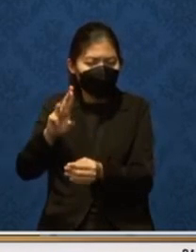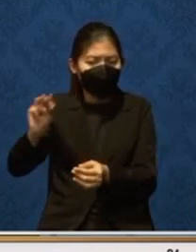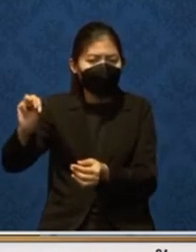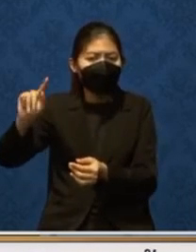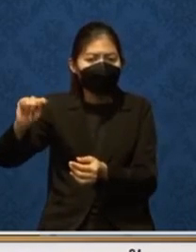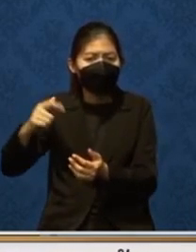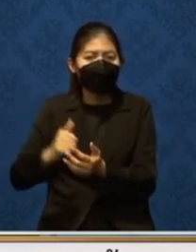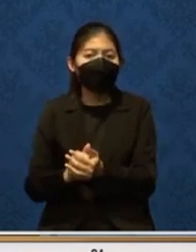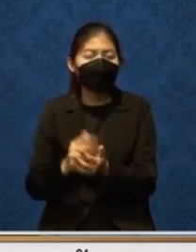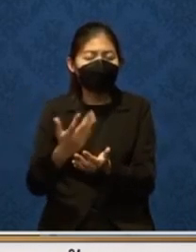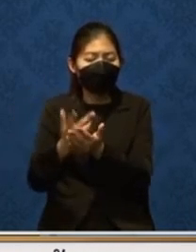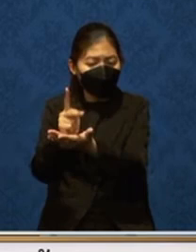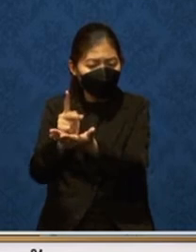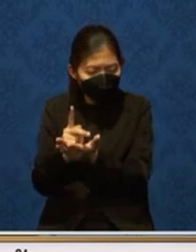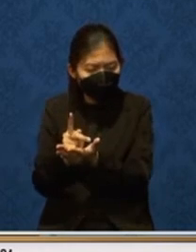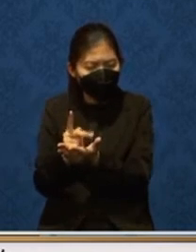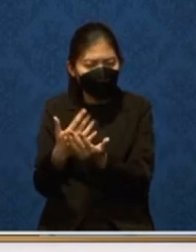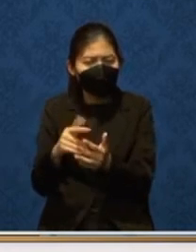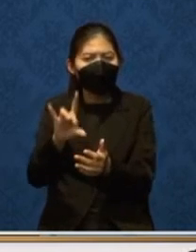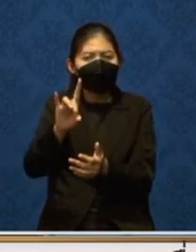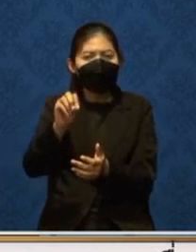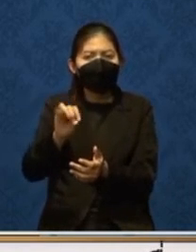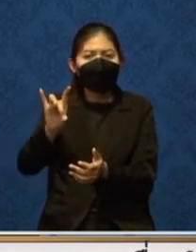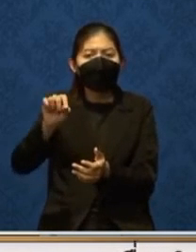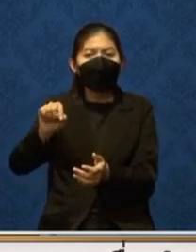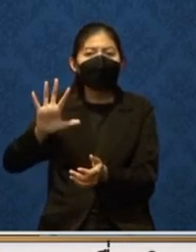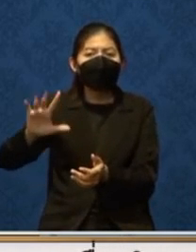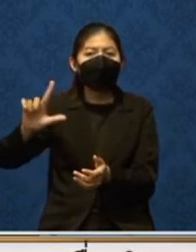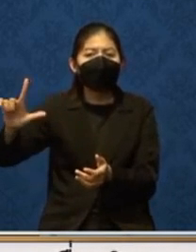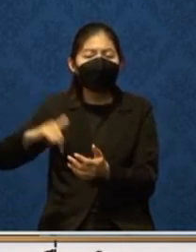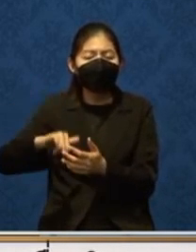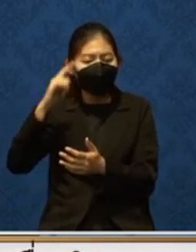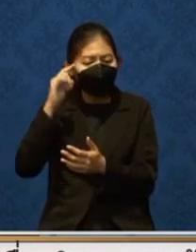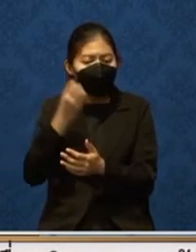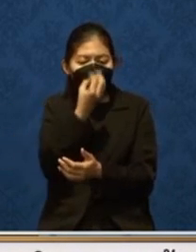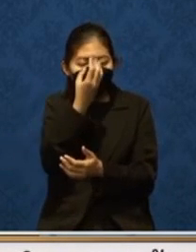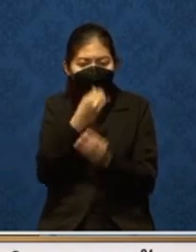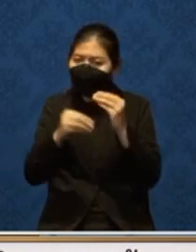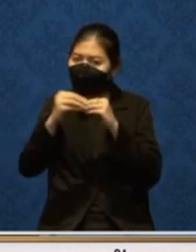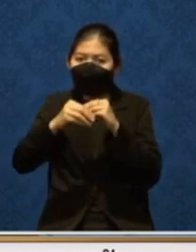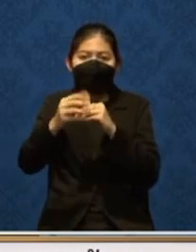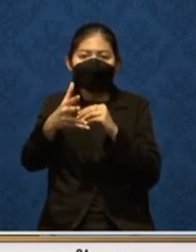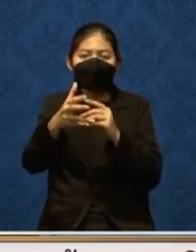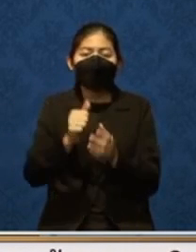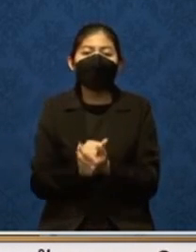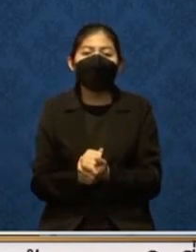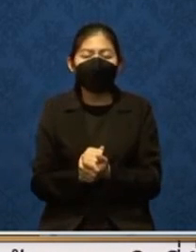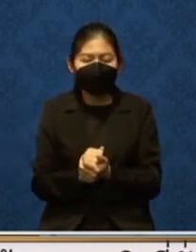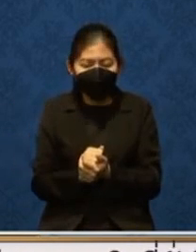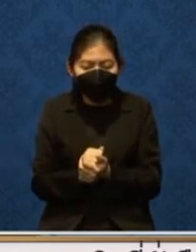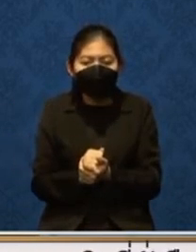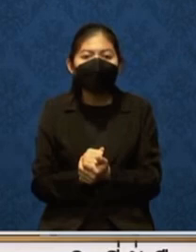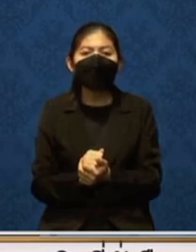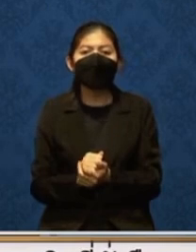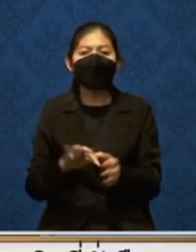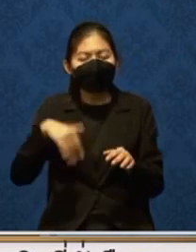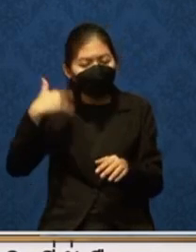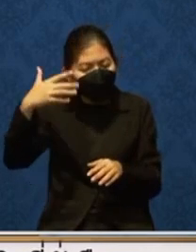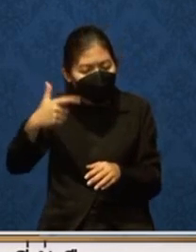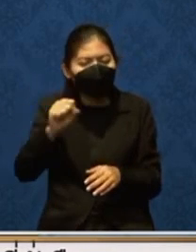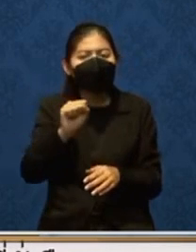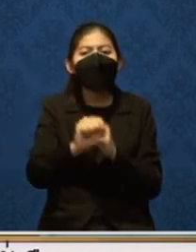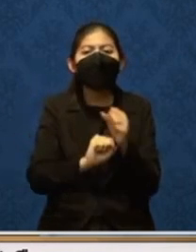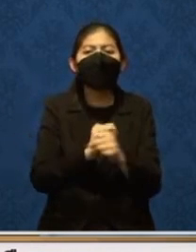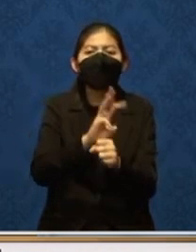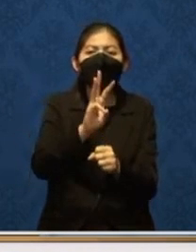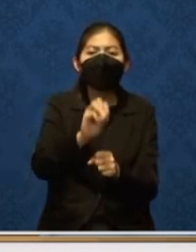กู้ยืมเงินระยะสั้น 88.5้านโดยไม่คิดอกเบี้ยครับยัไม่หมดแค่นั้นครับปี 2562